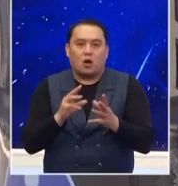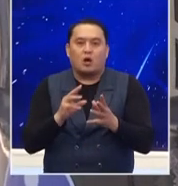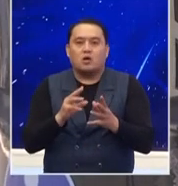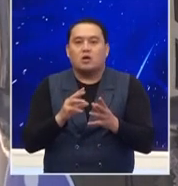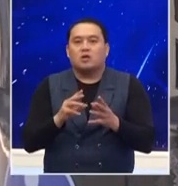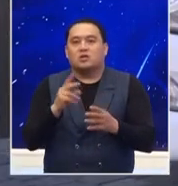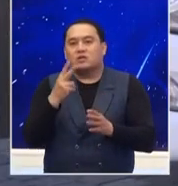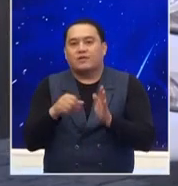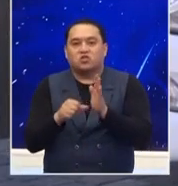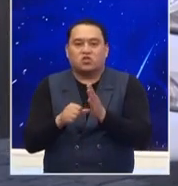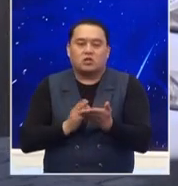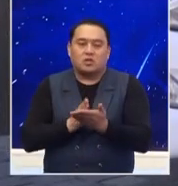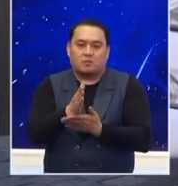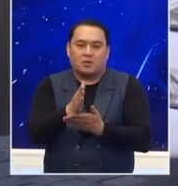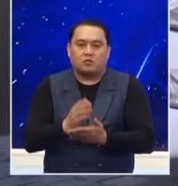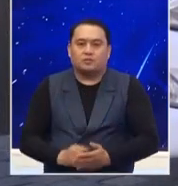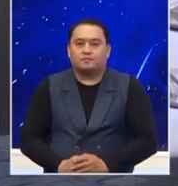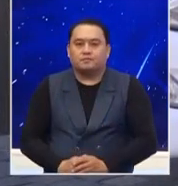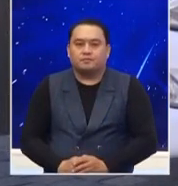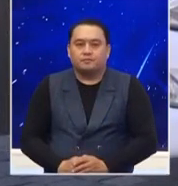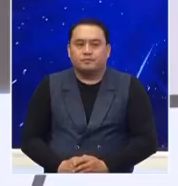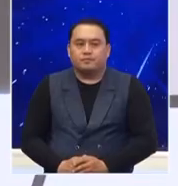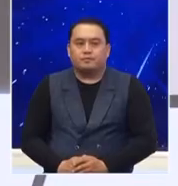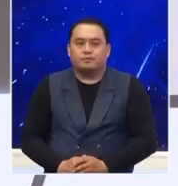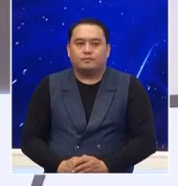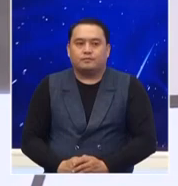которые курсируют по 26 маршрутам.